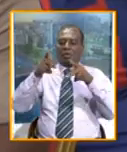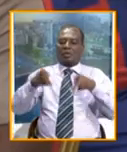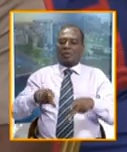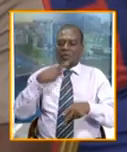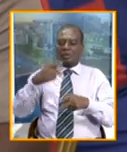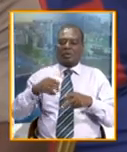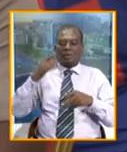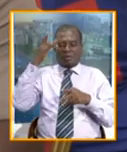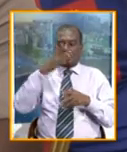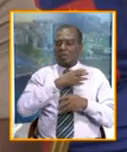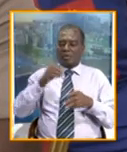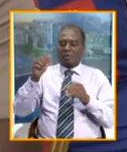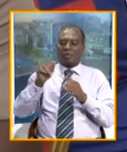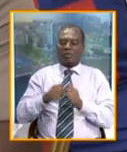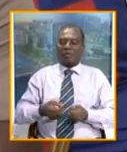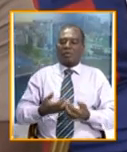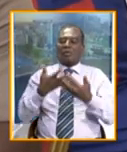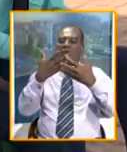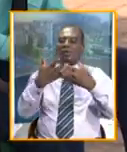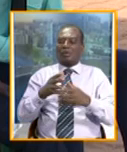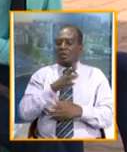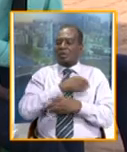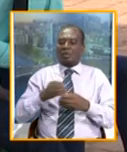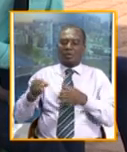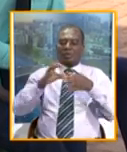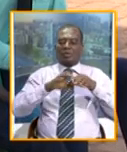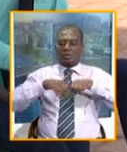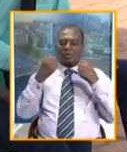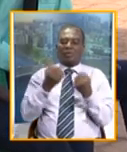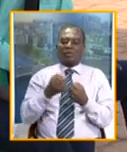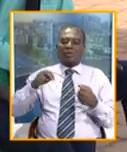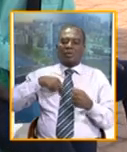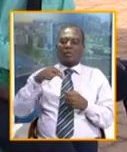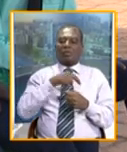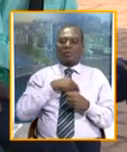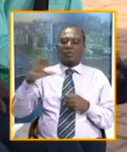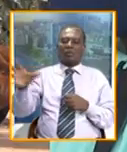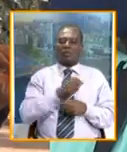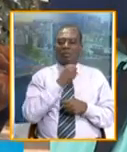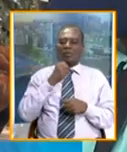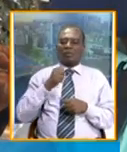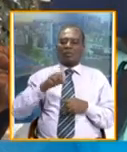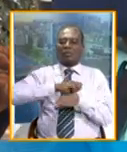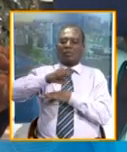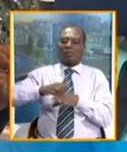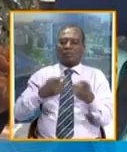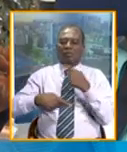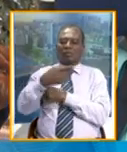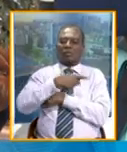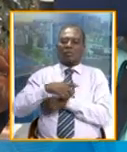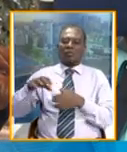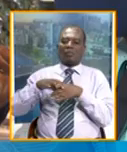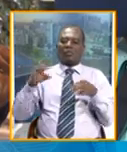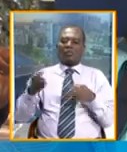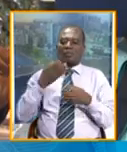qui les incarnent et sur la promotion de la cohésion sociale. Nous prenons l'engagement ce jour de